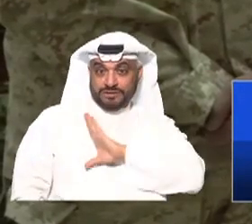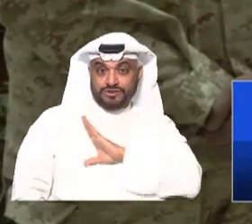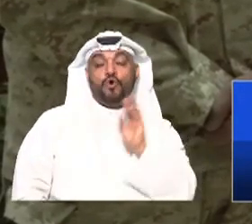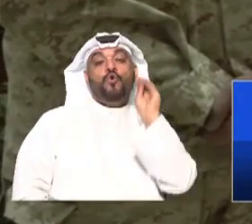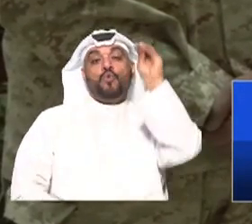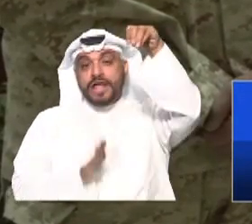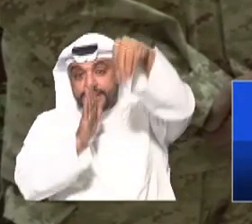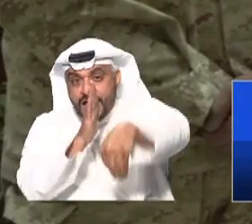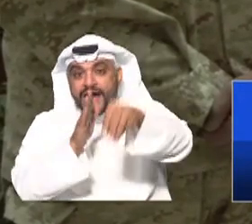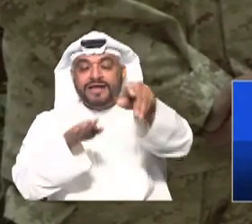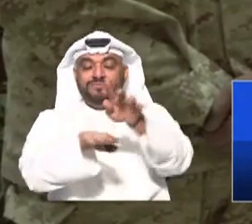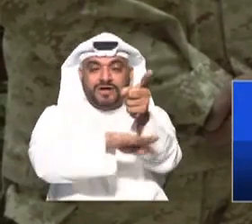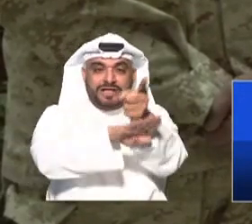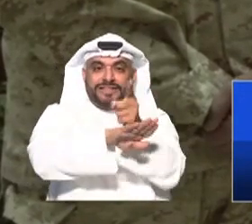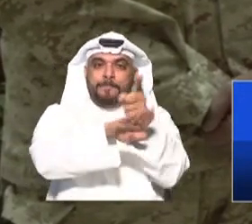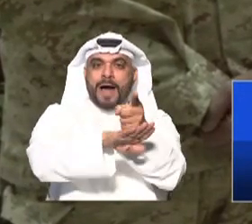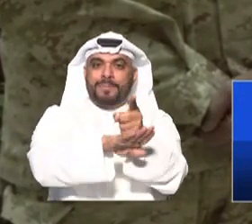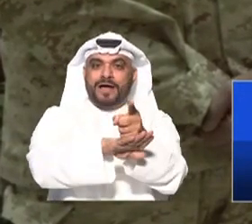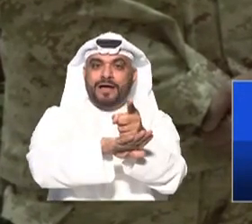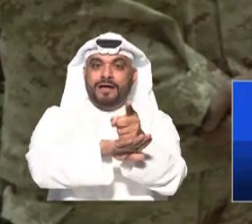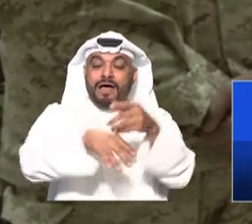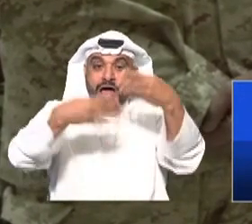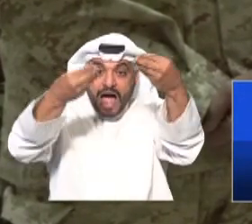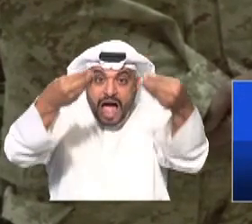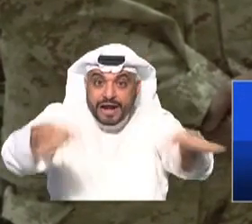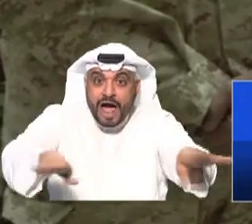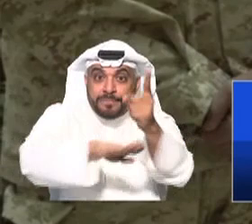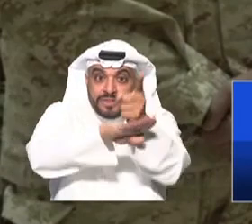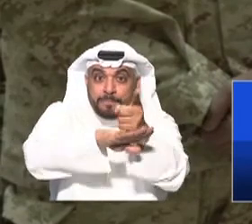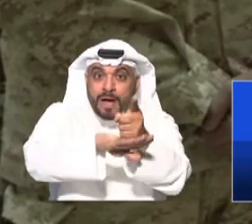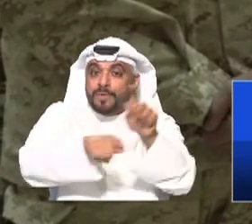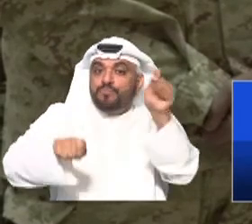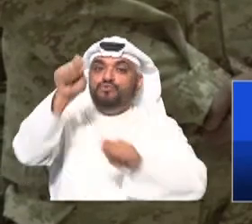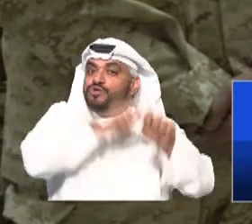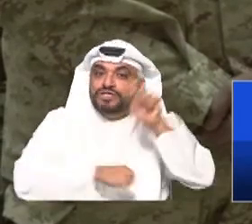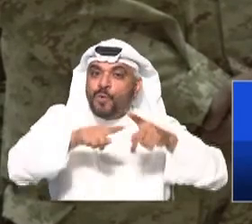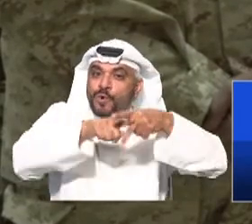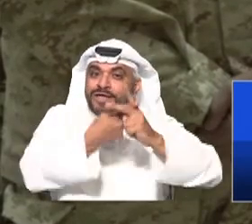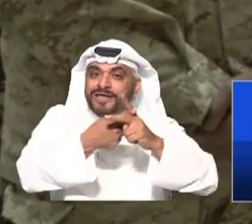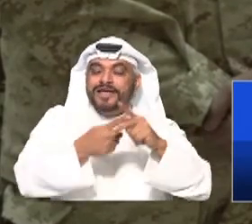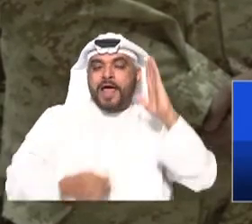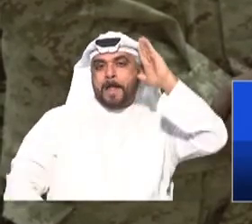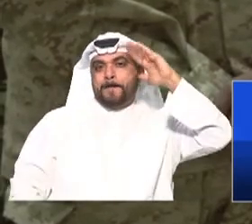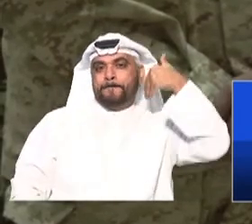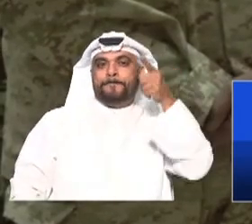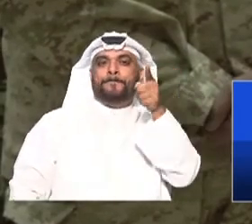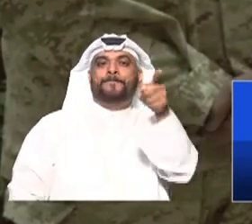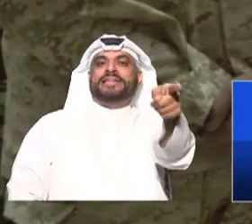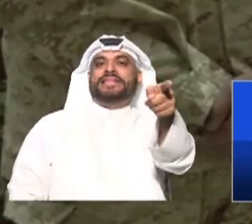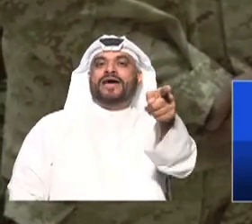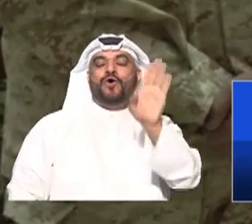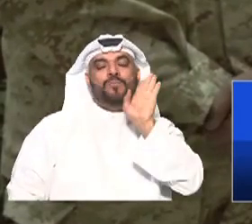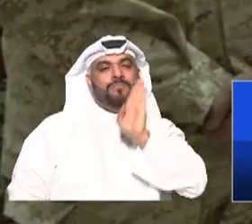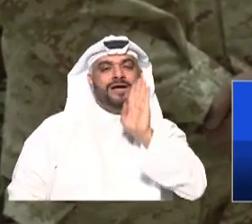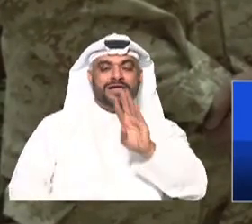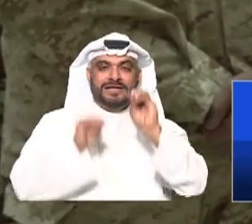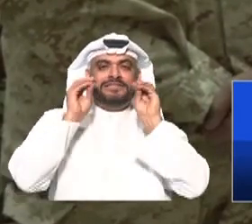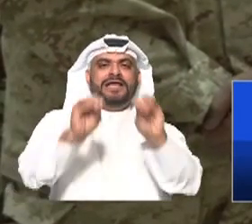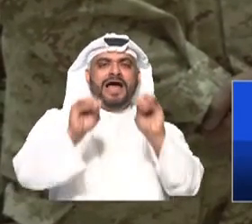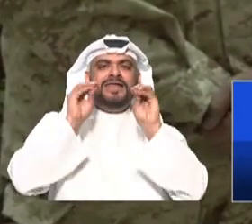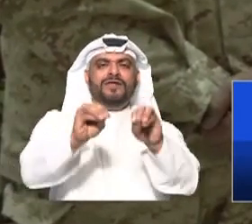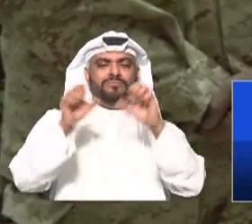الصيانه موجودين. اخترب شيء موجودين، وموجود هالكلام هذا، انا ما غيرت شيء، موجودين بناتنا هناك،